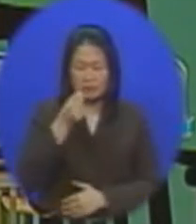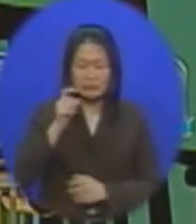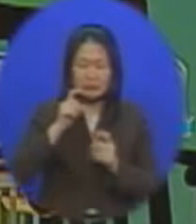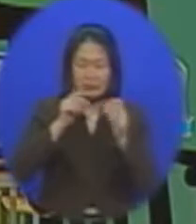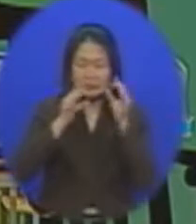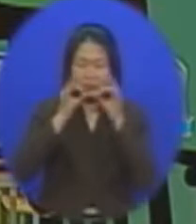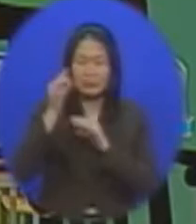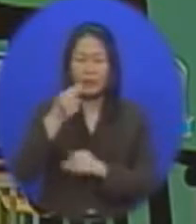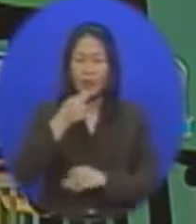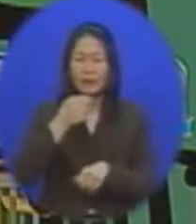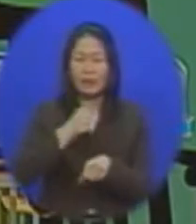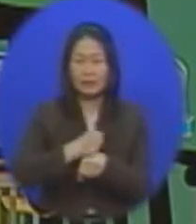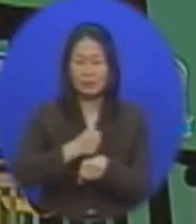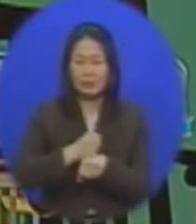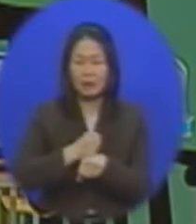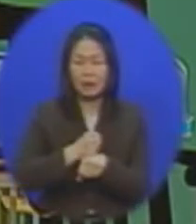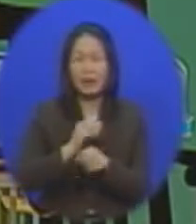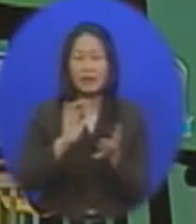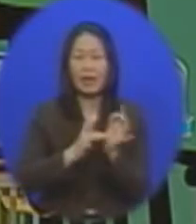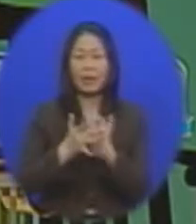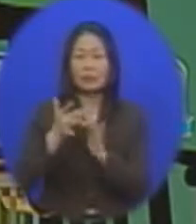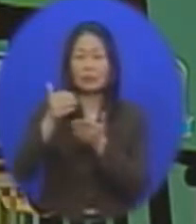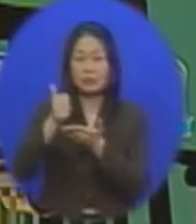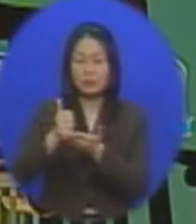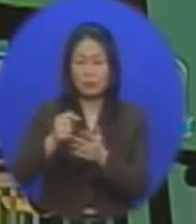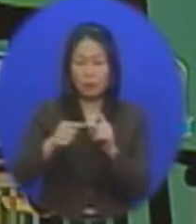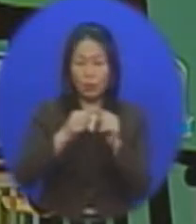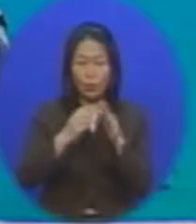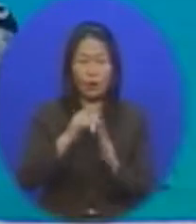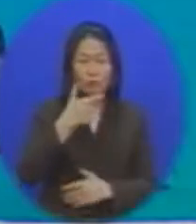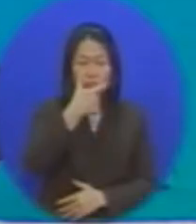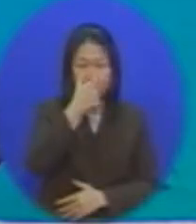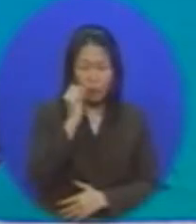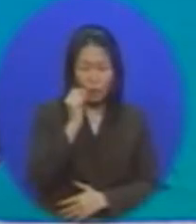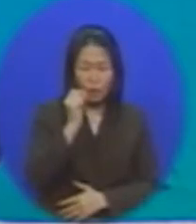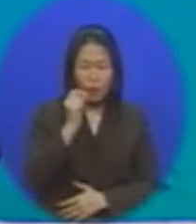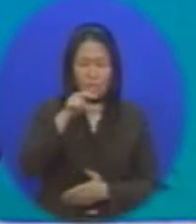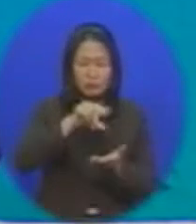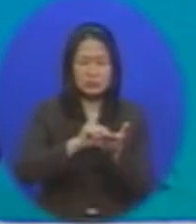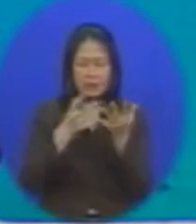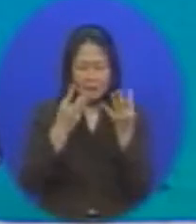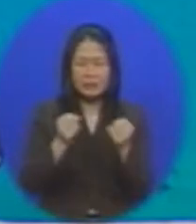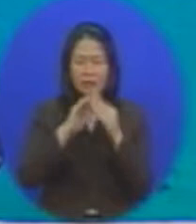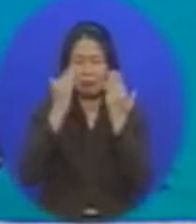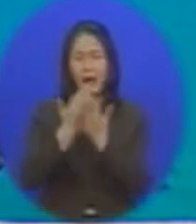이 주님이 교회의 부족하고 문제 많은 거 다 아세요